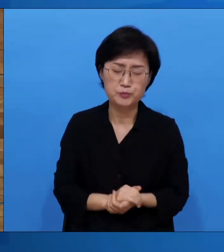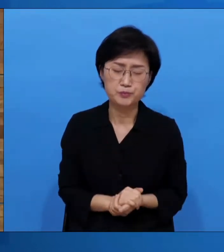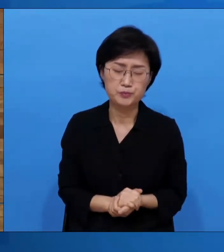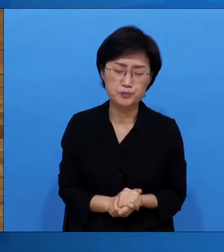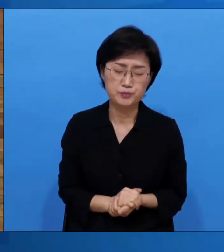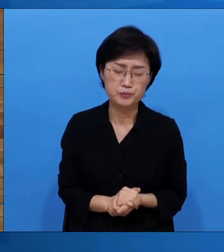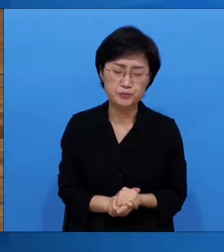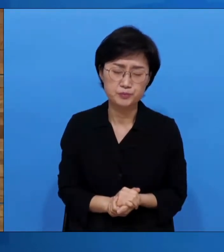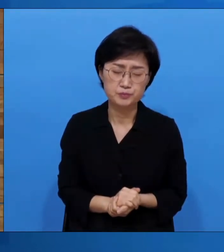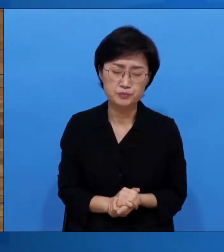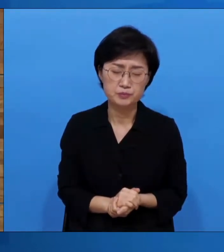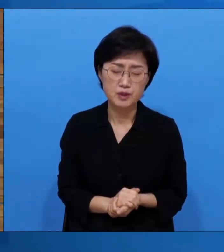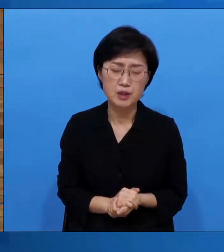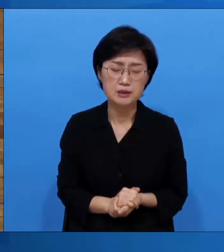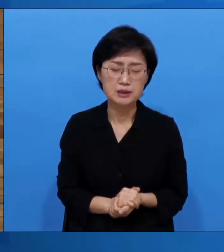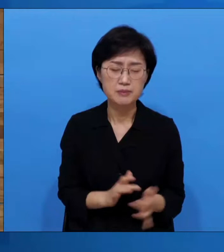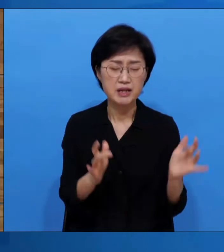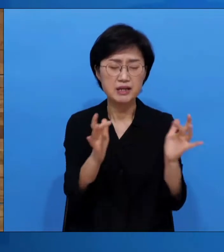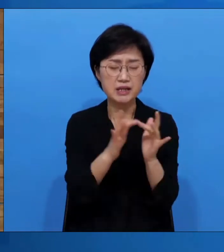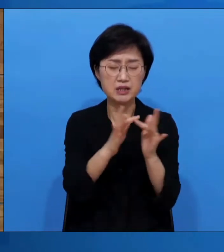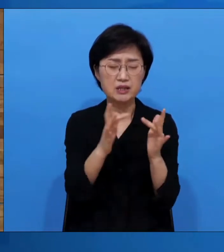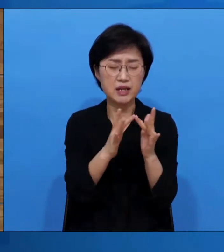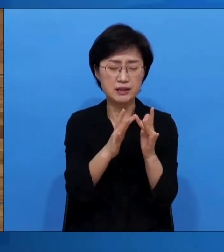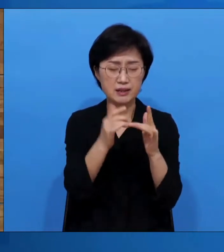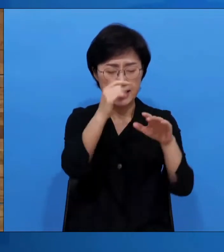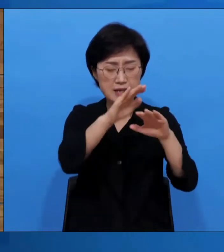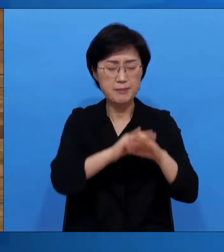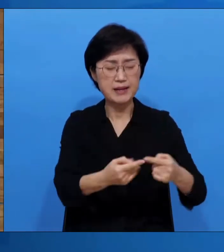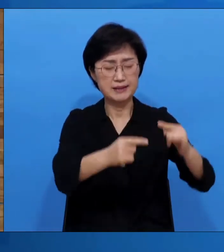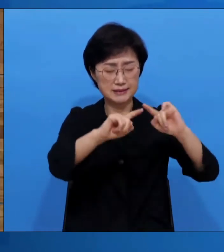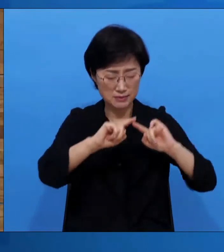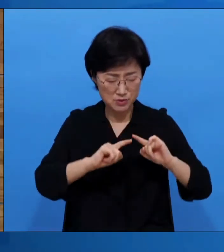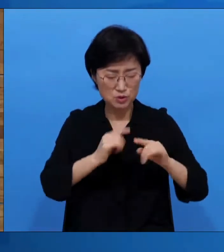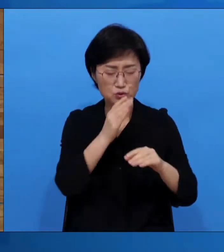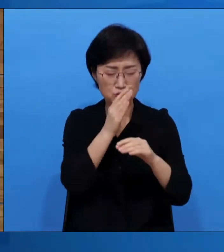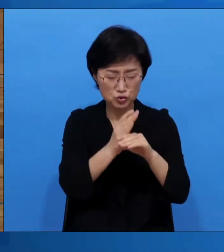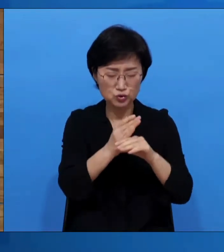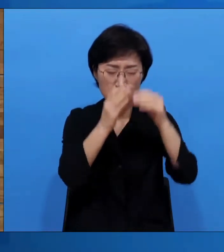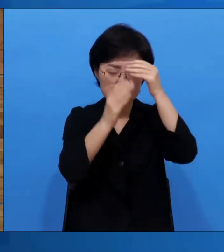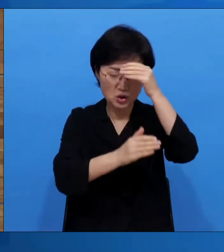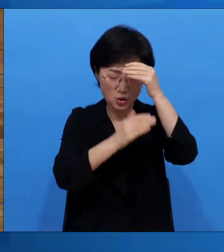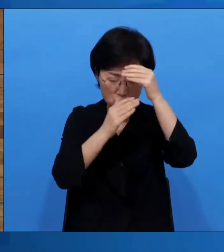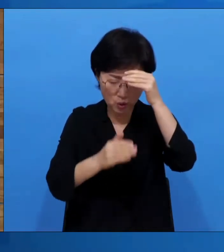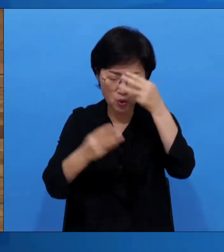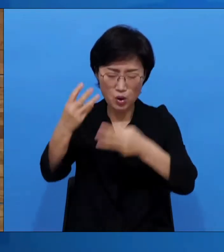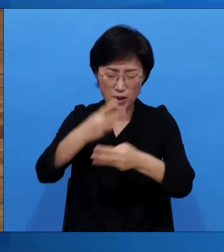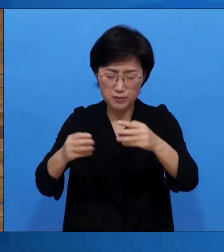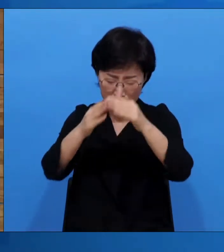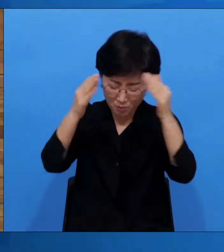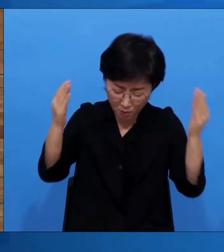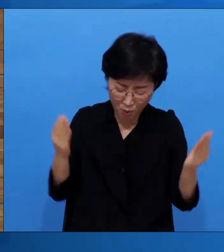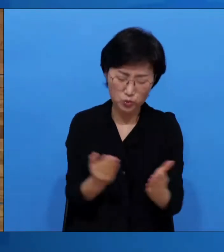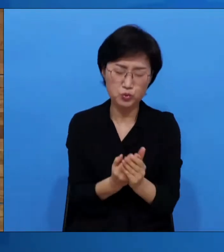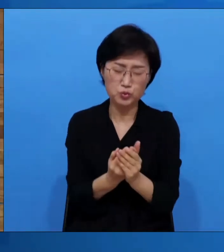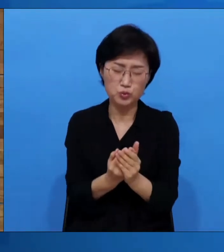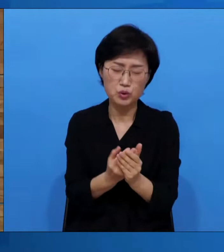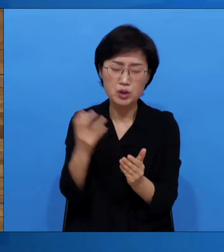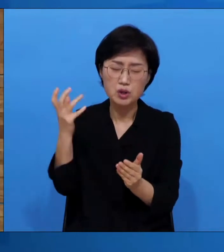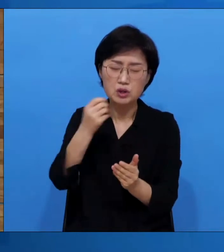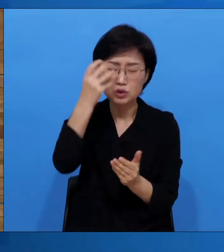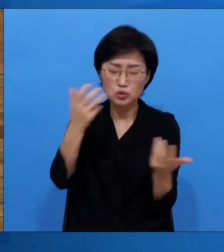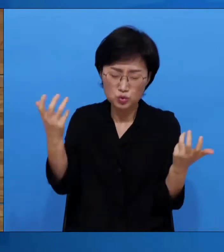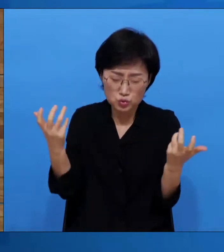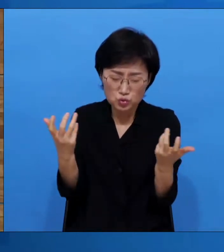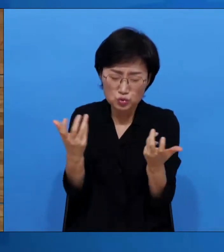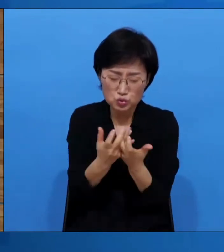fruit. 비대면으로 예배에 참여하는 전국과 세계의 모든 성도님과 렘넌트에게 동일한 성령의 역사를 누리게 하옵소서. Work